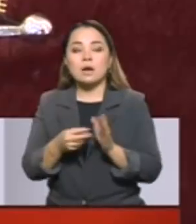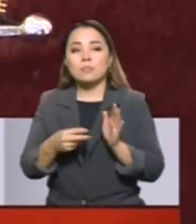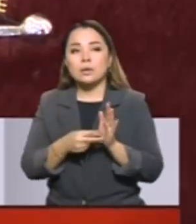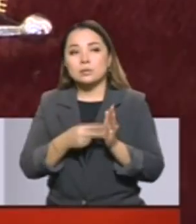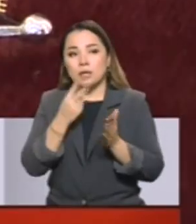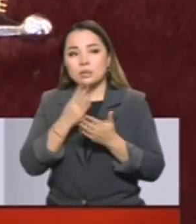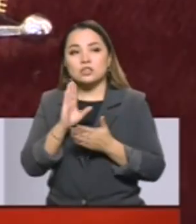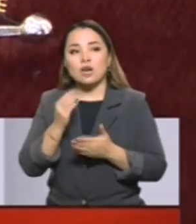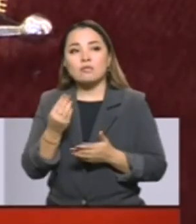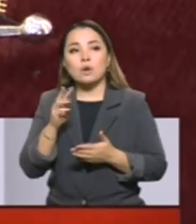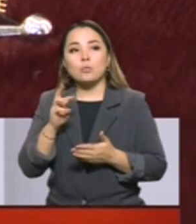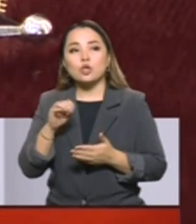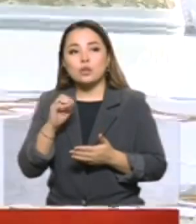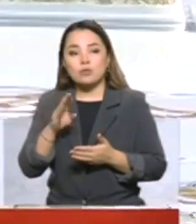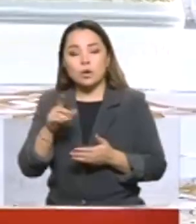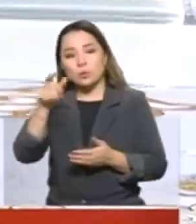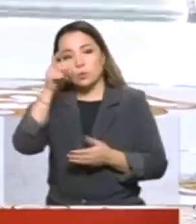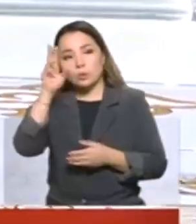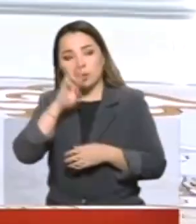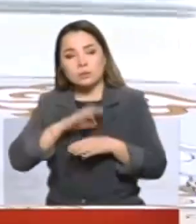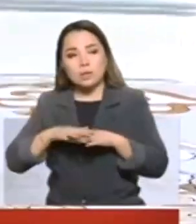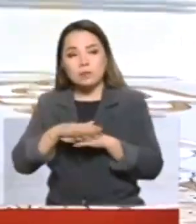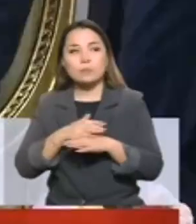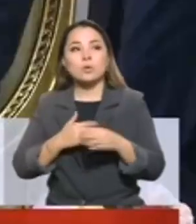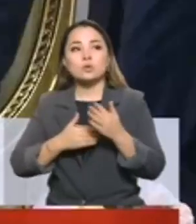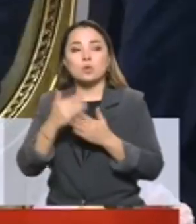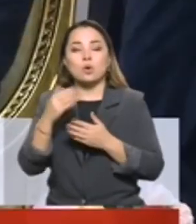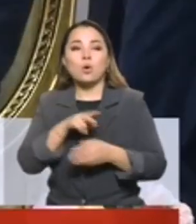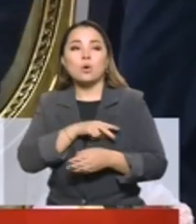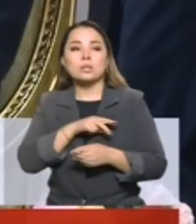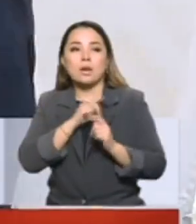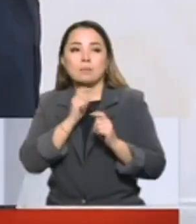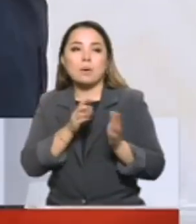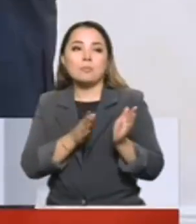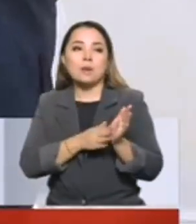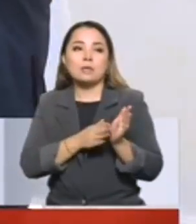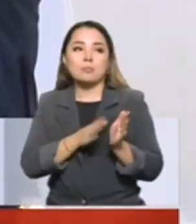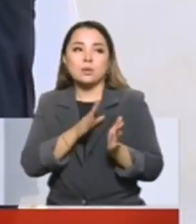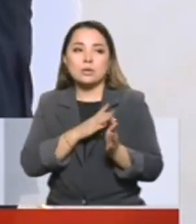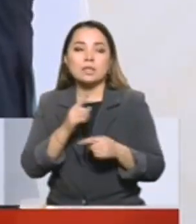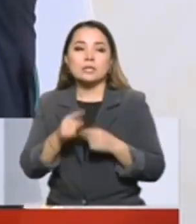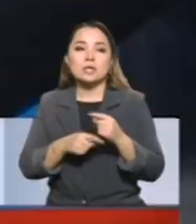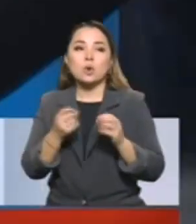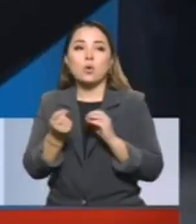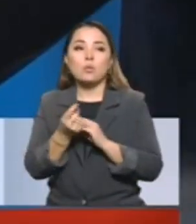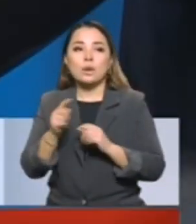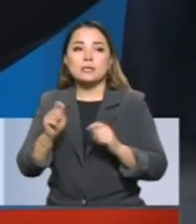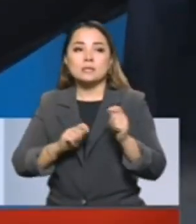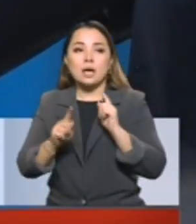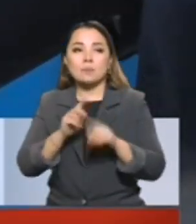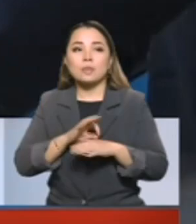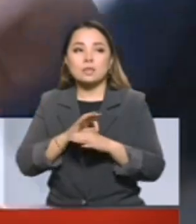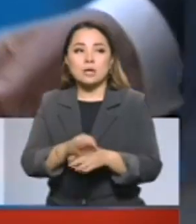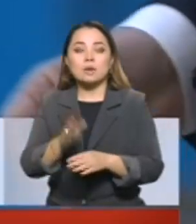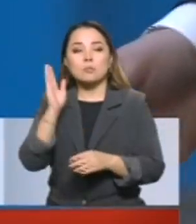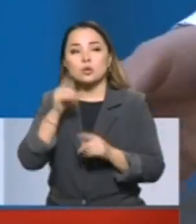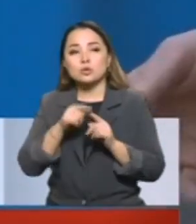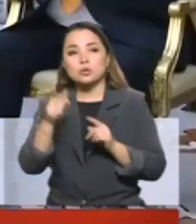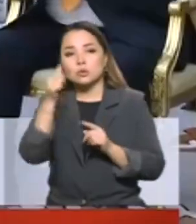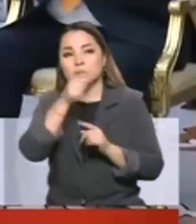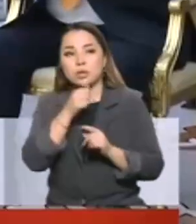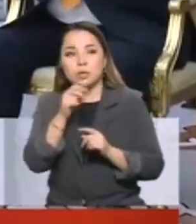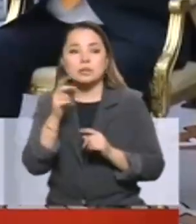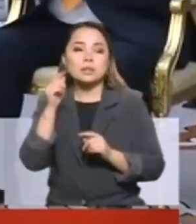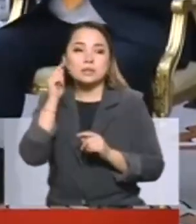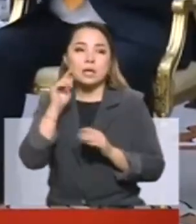бағалап, Шавкат Мирзиёевті түркі әлемінің ең жоғарғы орденімен марапаттады. Ал келесі 11-ші саммит алдағы жылы